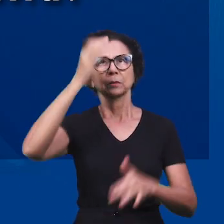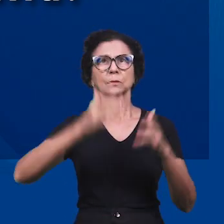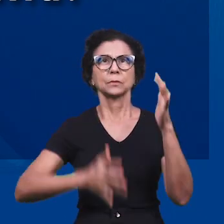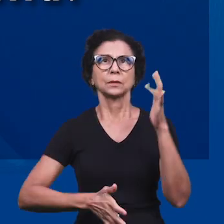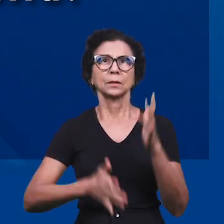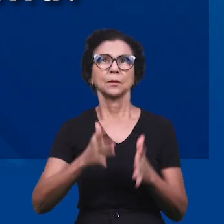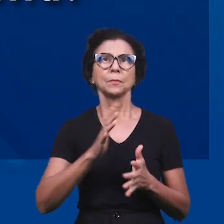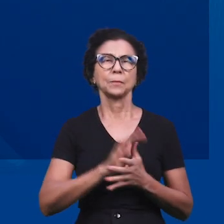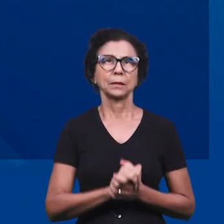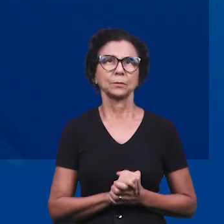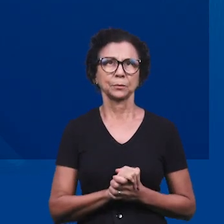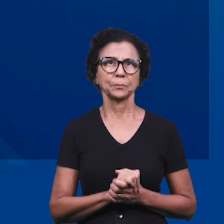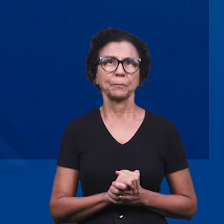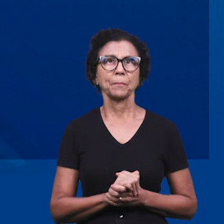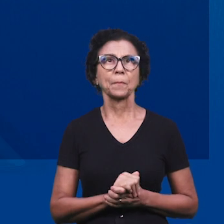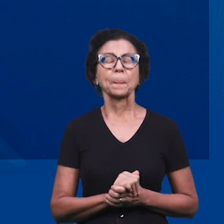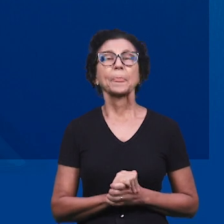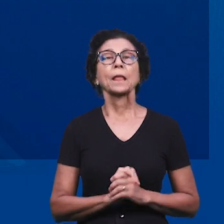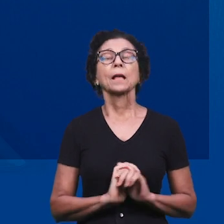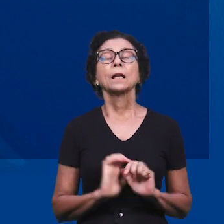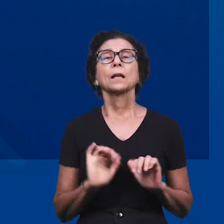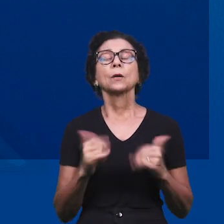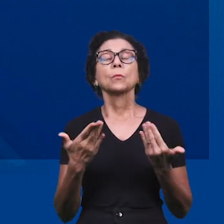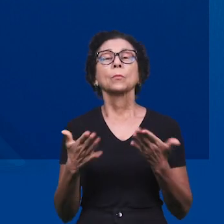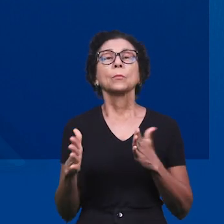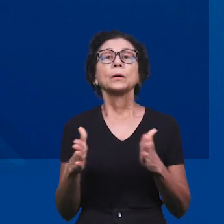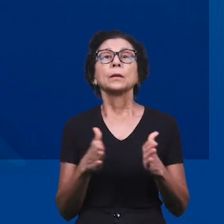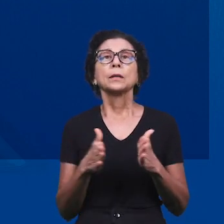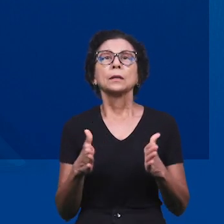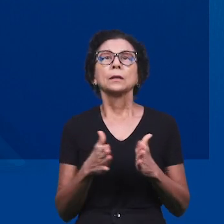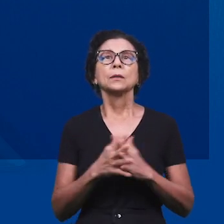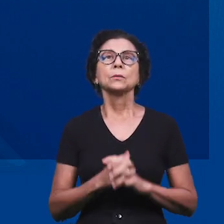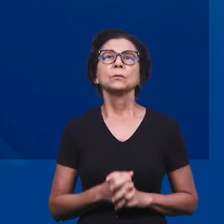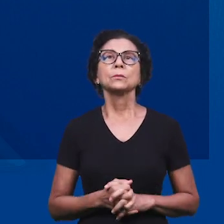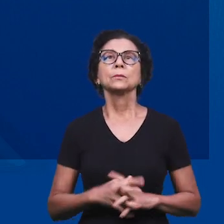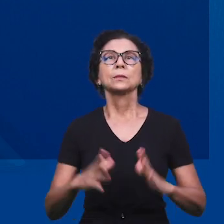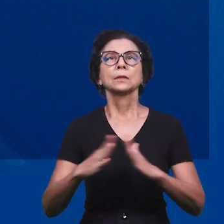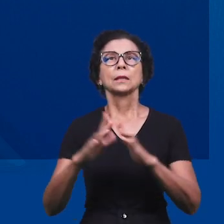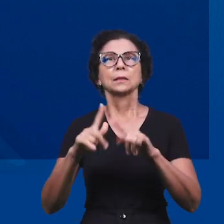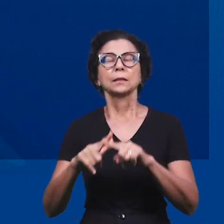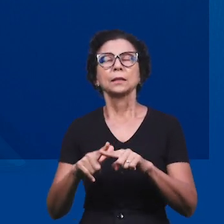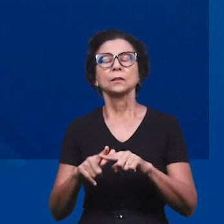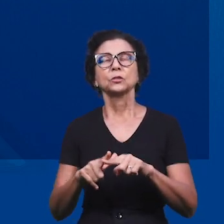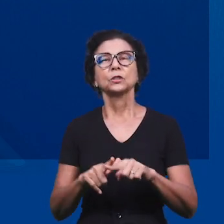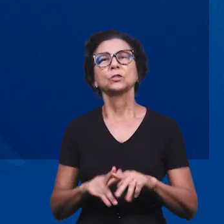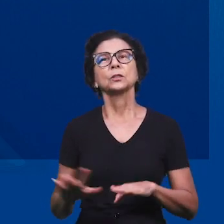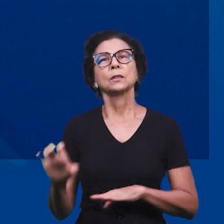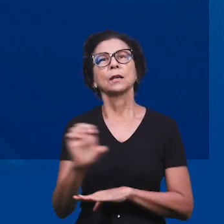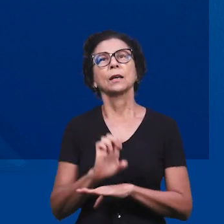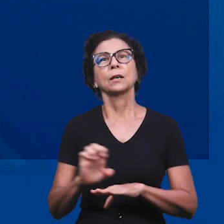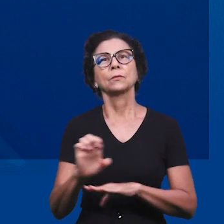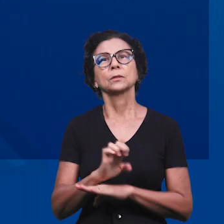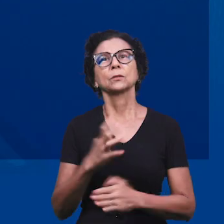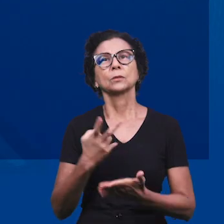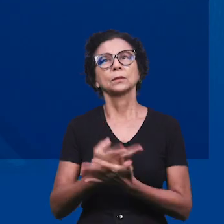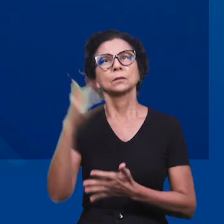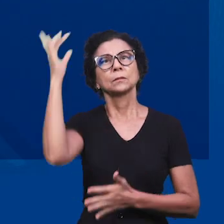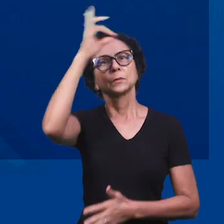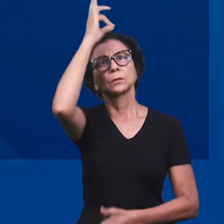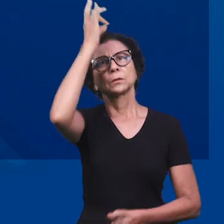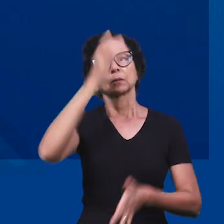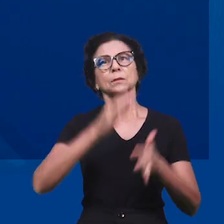Слово. Это период Ефеса, когда произошло излияние Духа Святого на церковь в